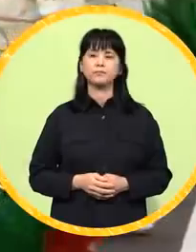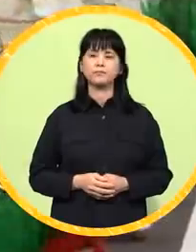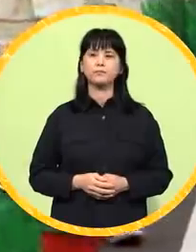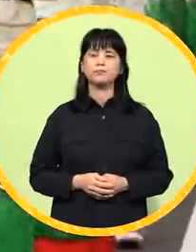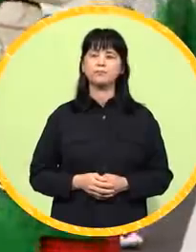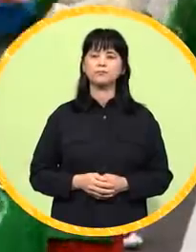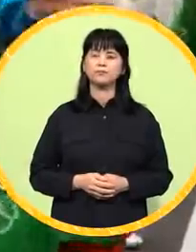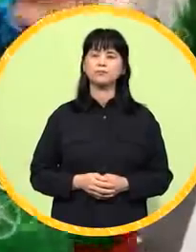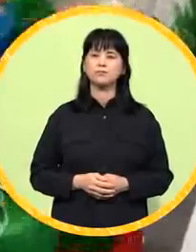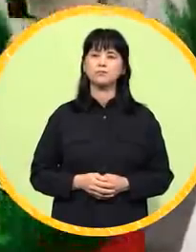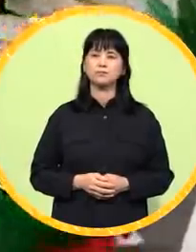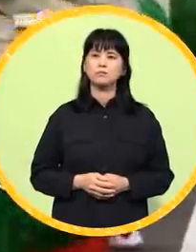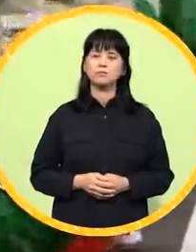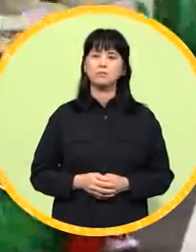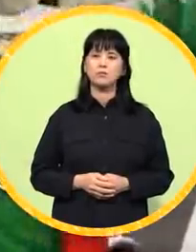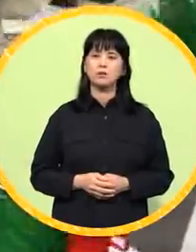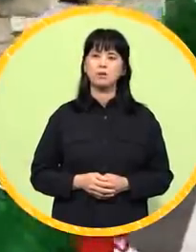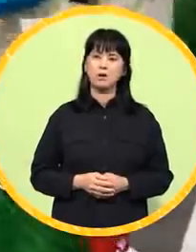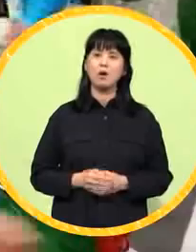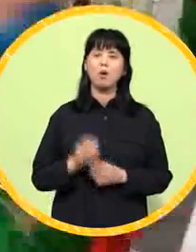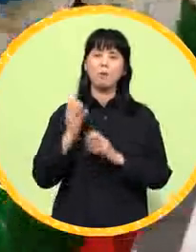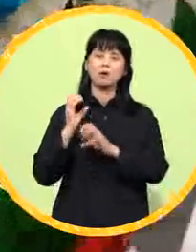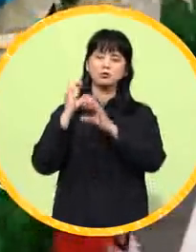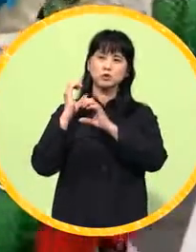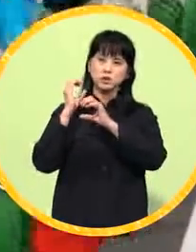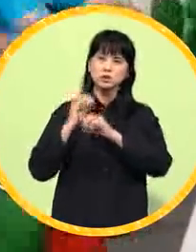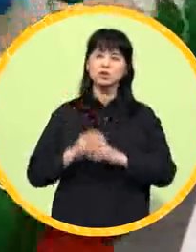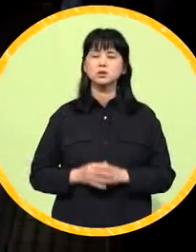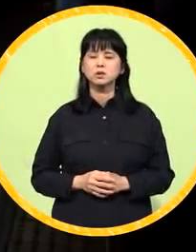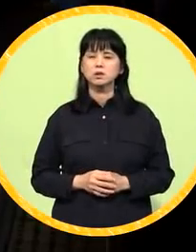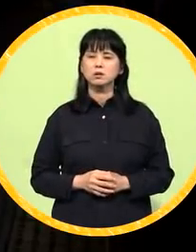生地が柔らかい2カーン